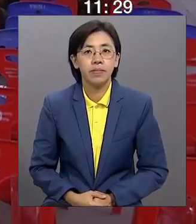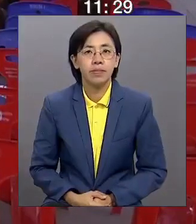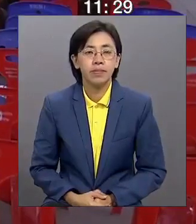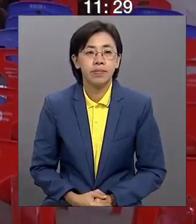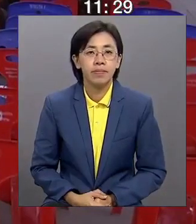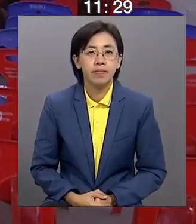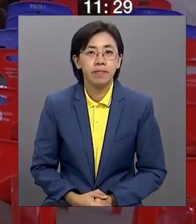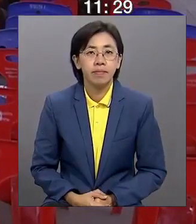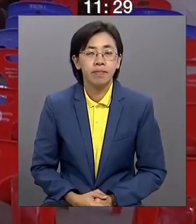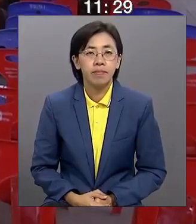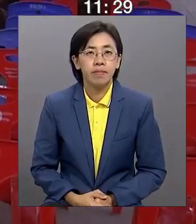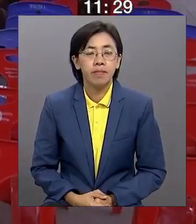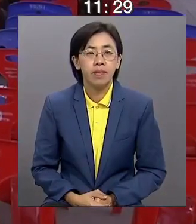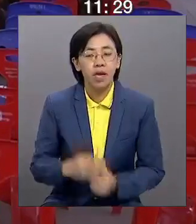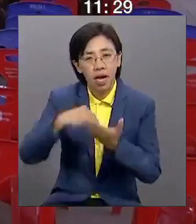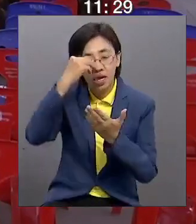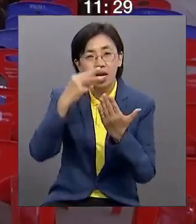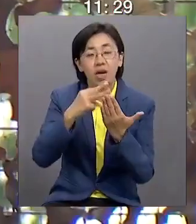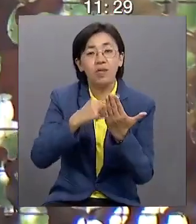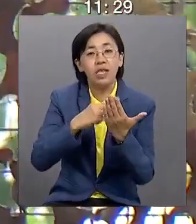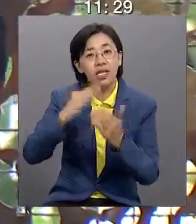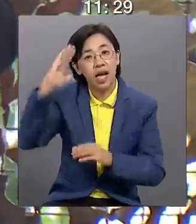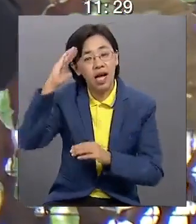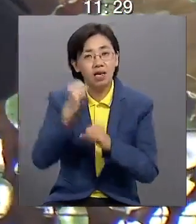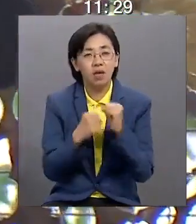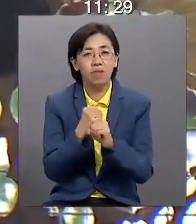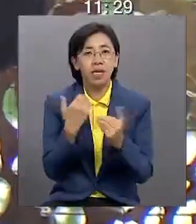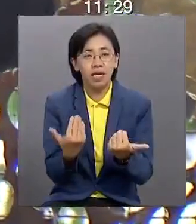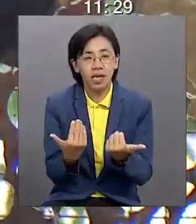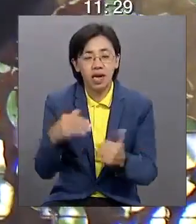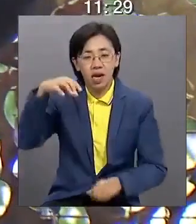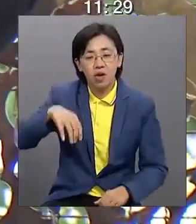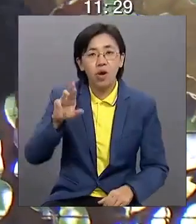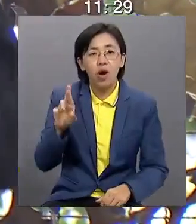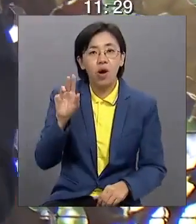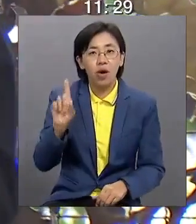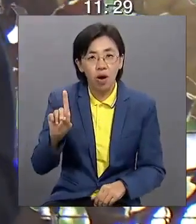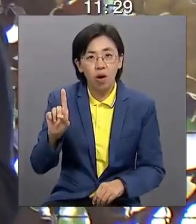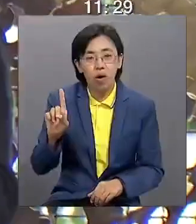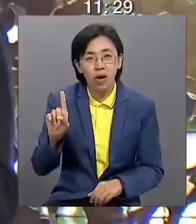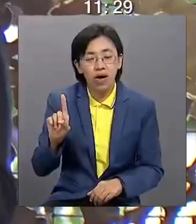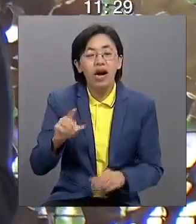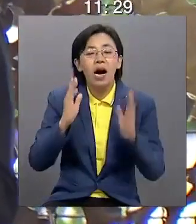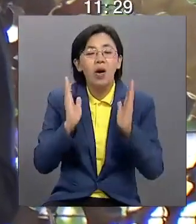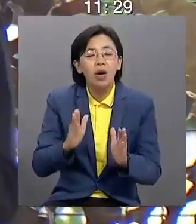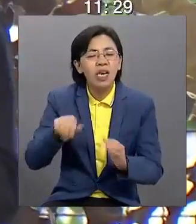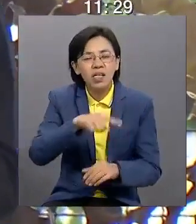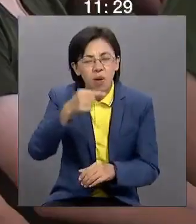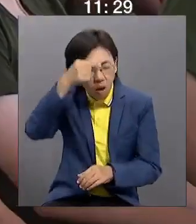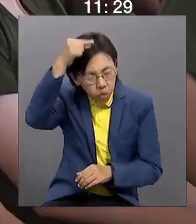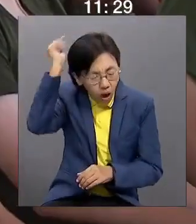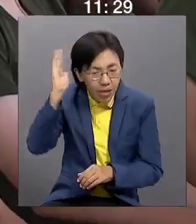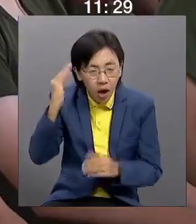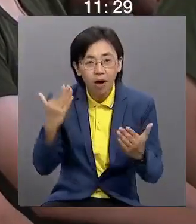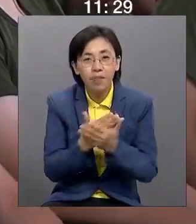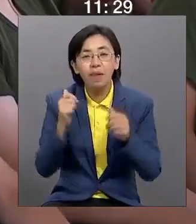นับเป็นมิติใหม่ของนักศึกษาวิชาทหารในปีนี้หลังหน่วยบัญชาการรักษาดินแดนอนุโลมให้ไว้ผมรองทรงสูงและรองทรงต่